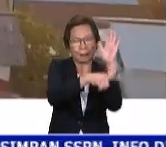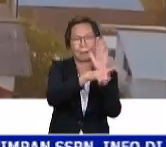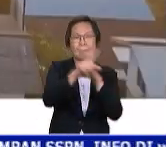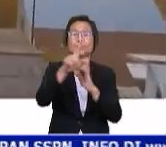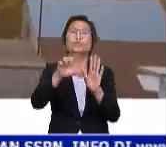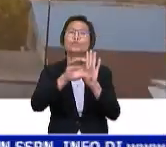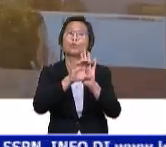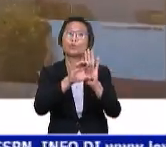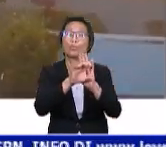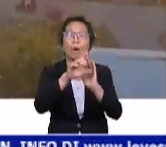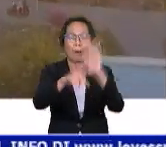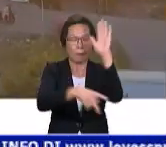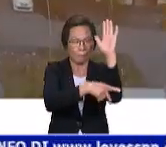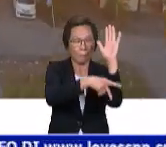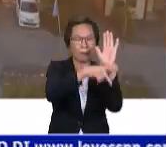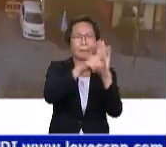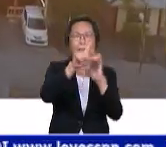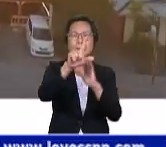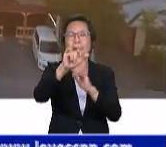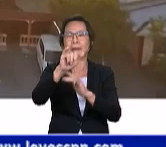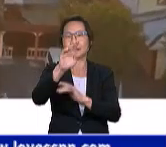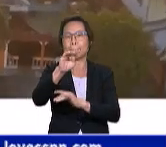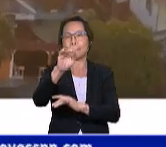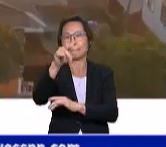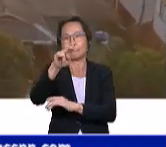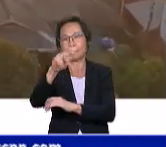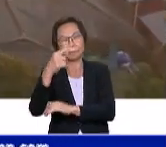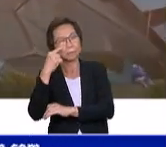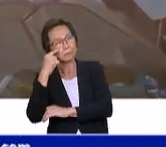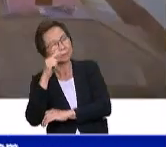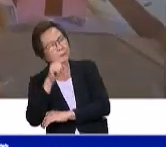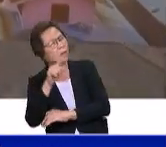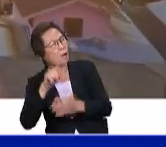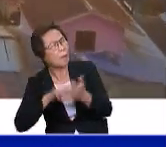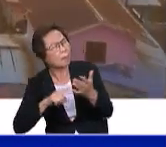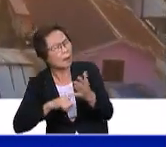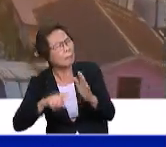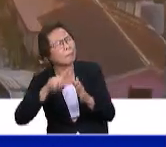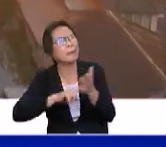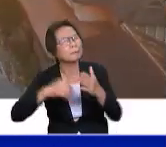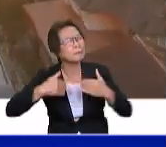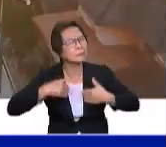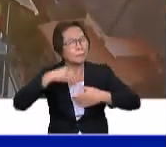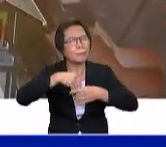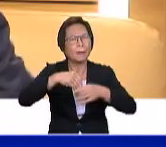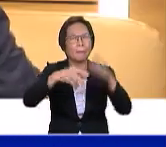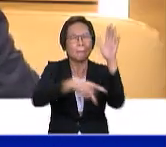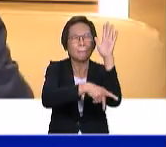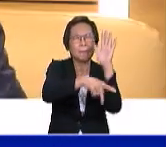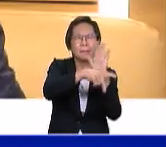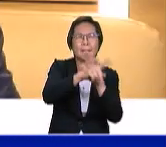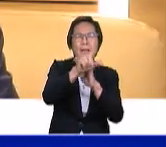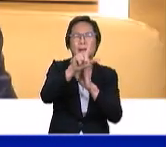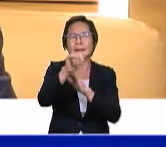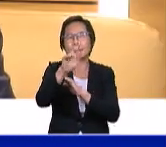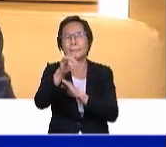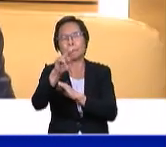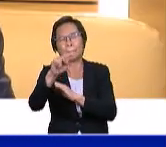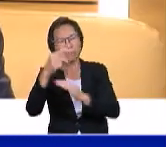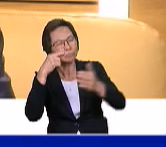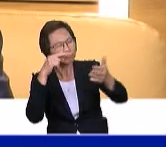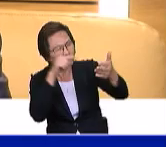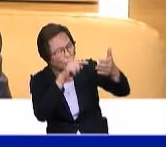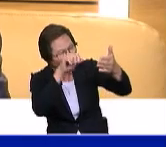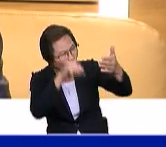for example lah. You can see apa benda yang dalam Parlimen Limbang. Jadi you can carry benda